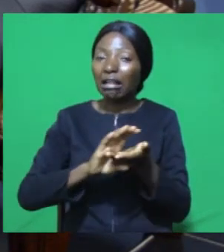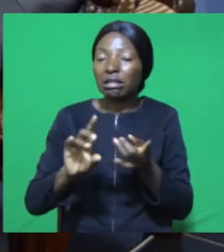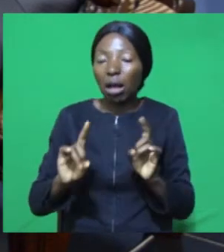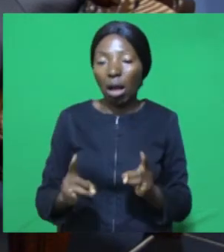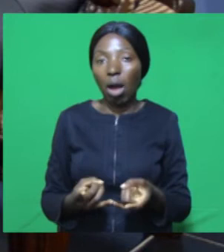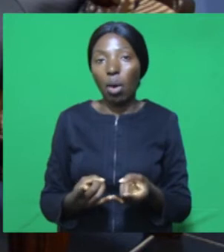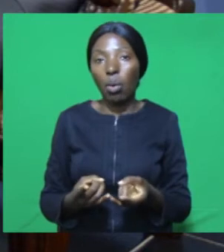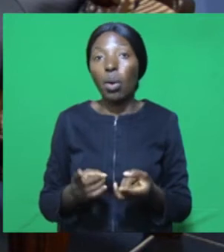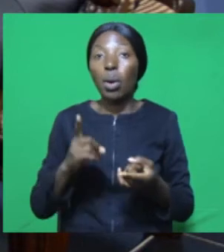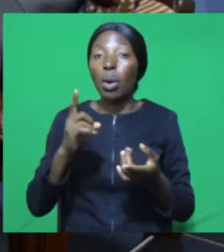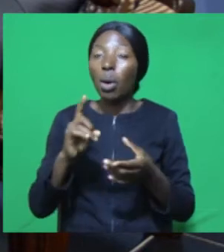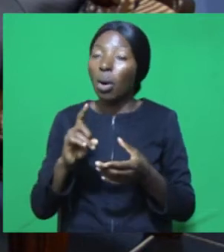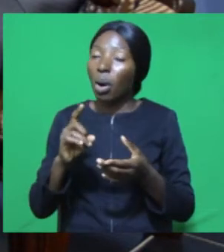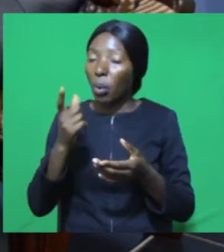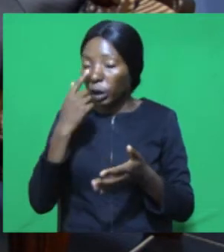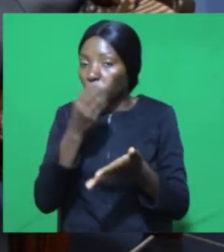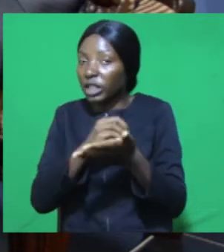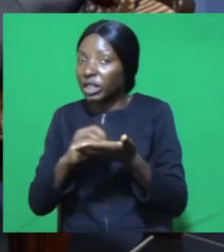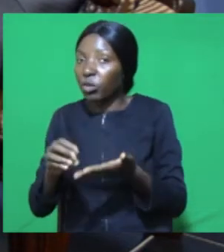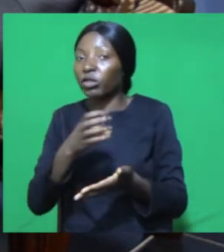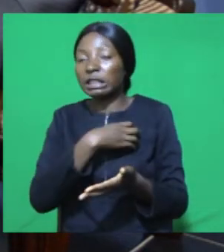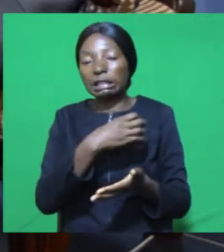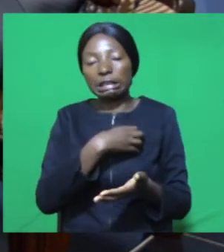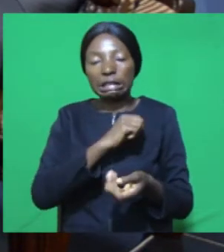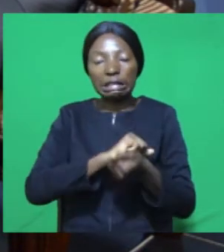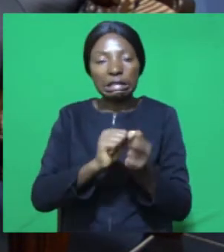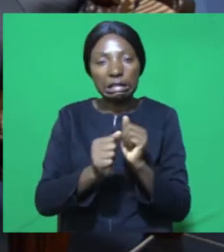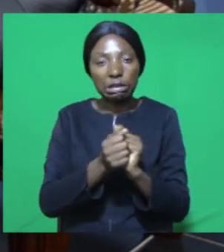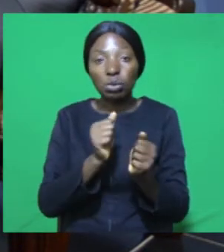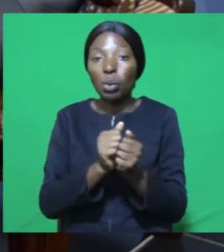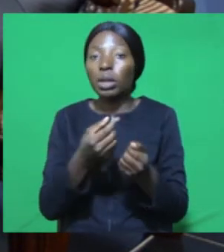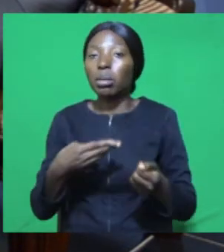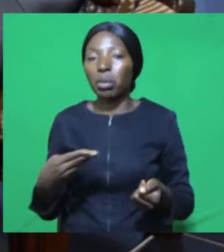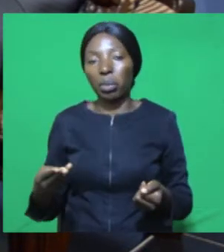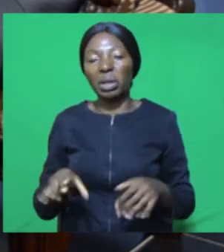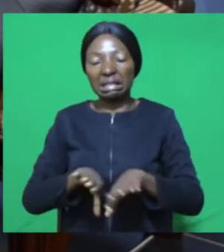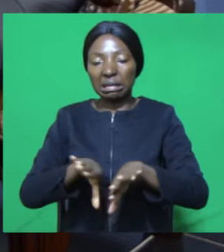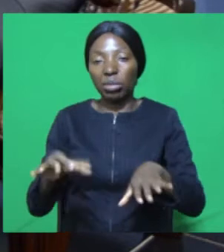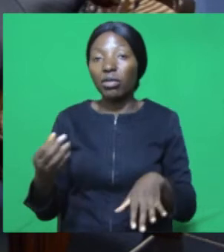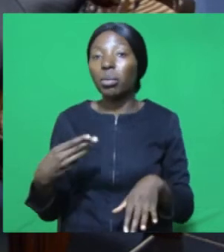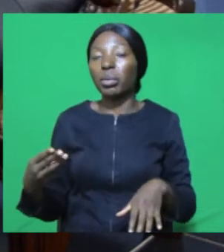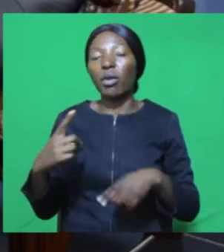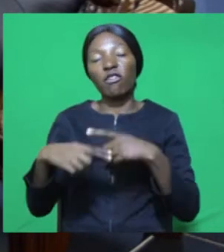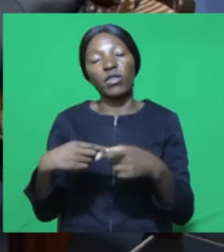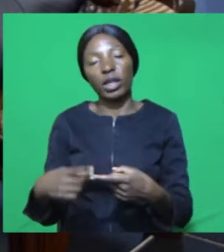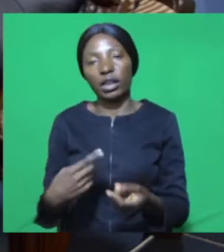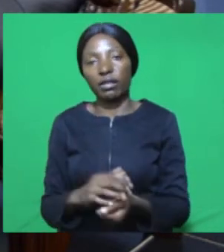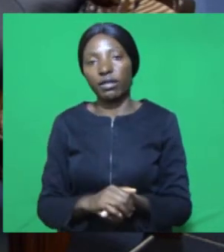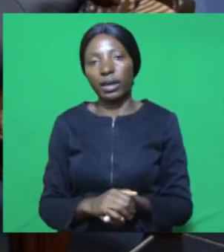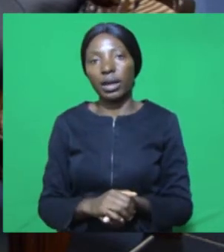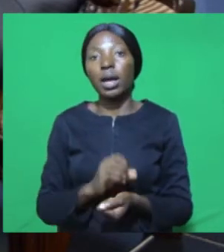yaicheneswa nekubvisa zvitema kuzviparadzanisa nevanhu nokusingaperi